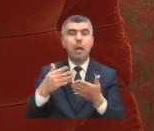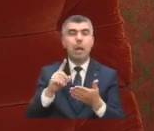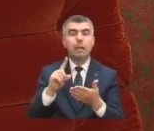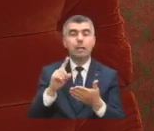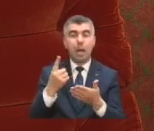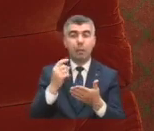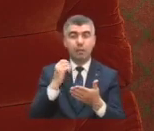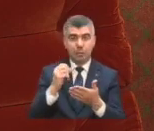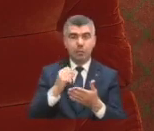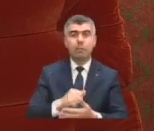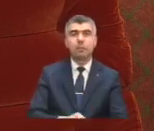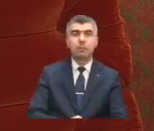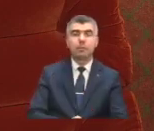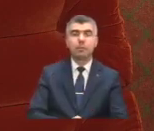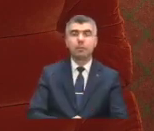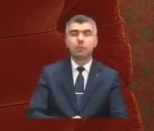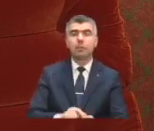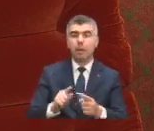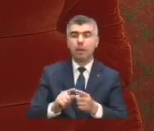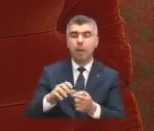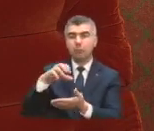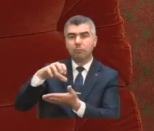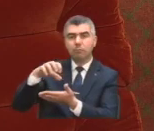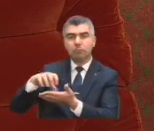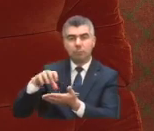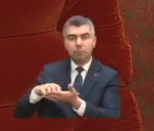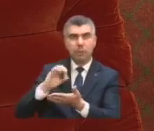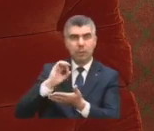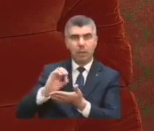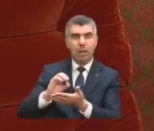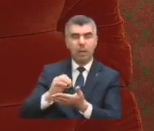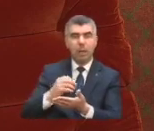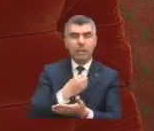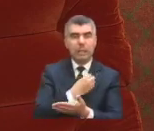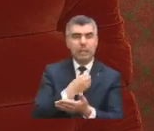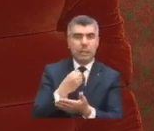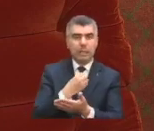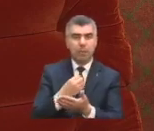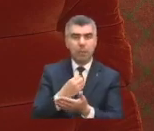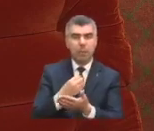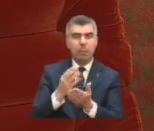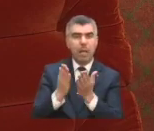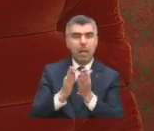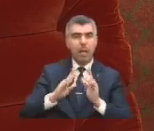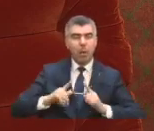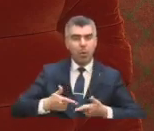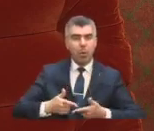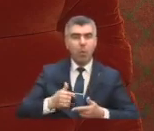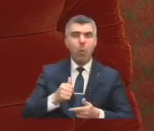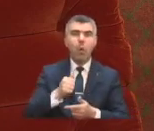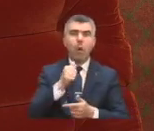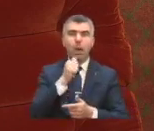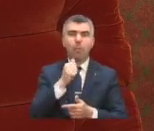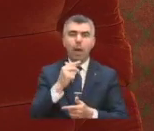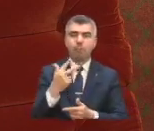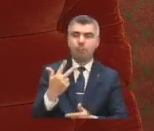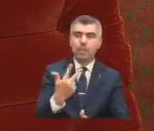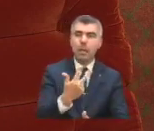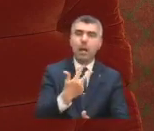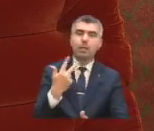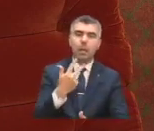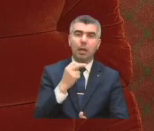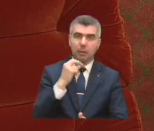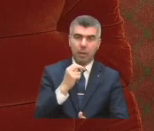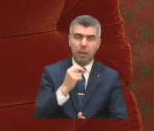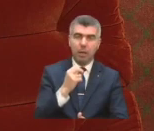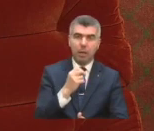تخصات القطاعات ذات الأولوية اللي هي الصحة والتعليم والماء من بين